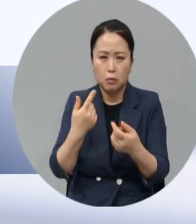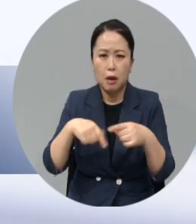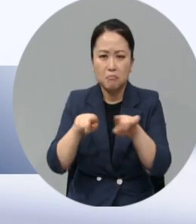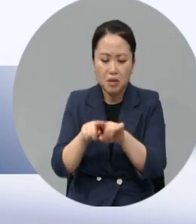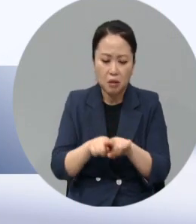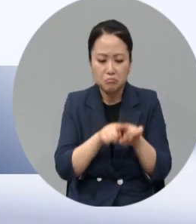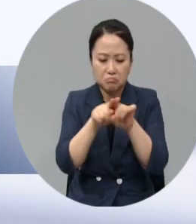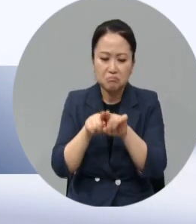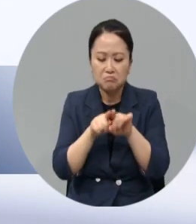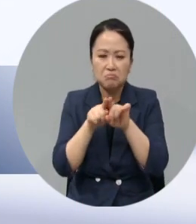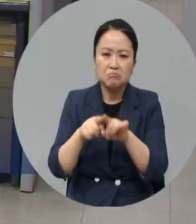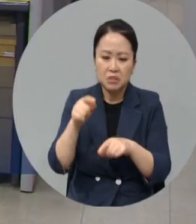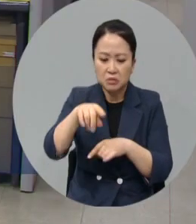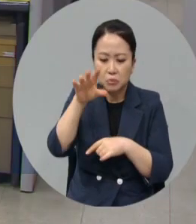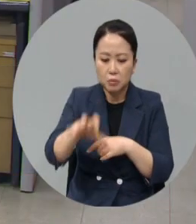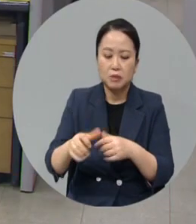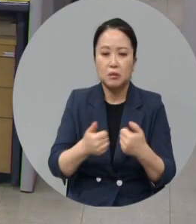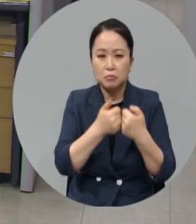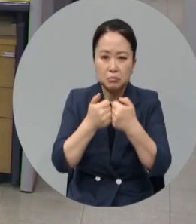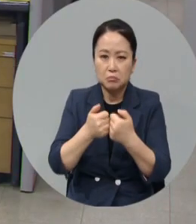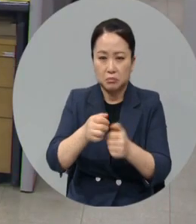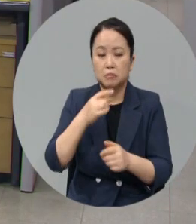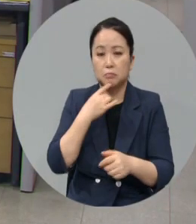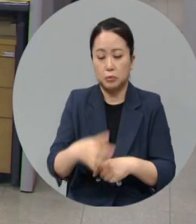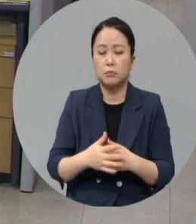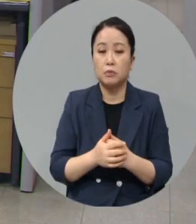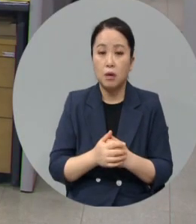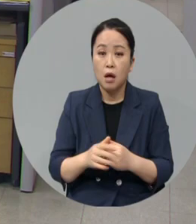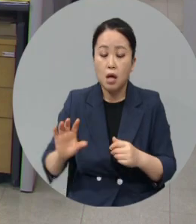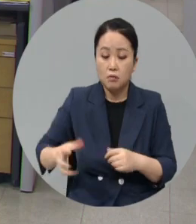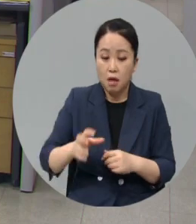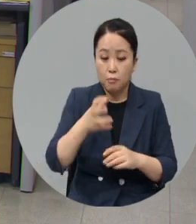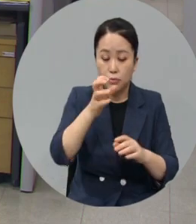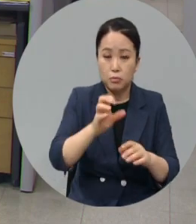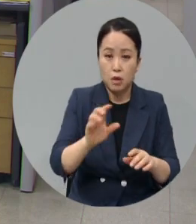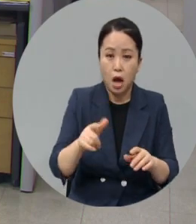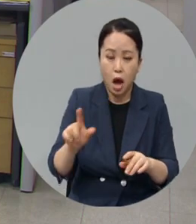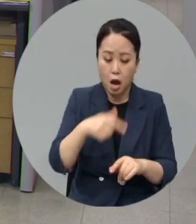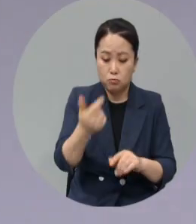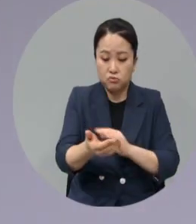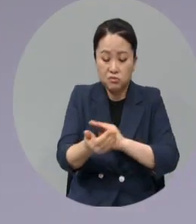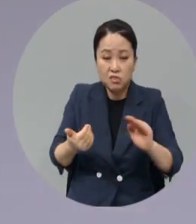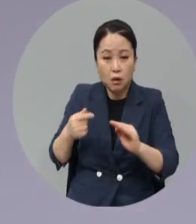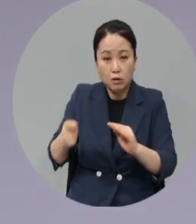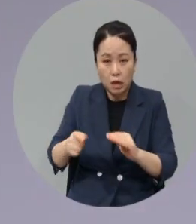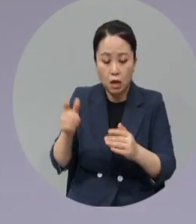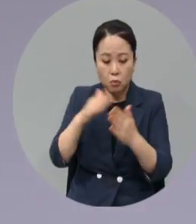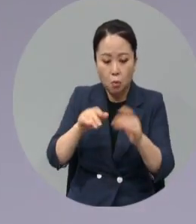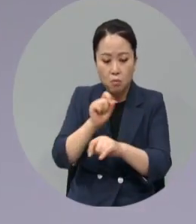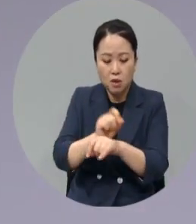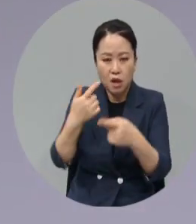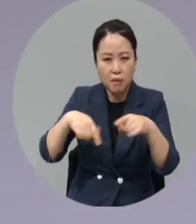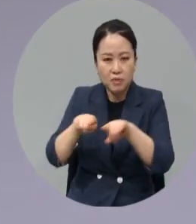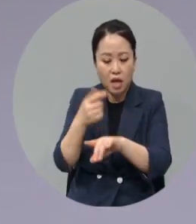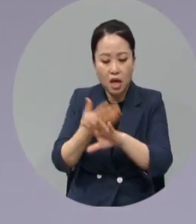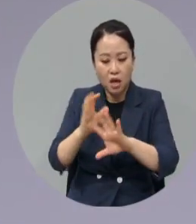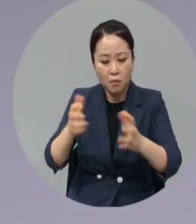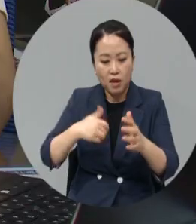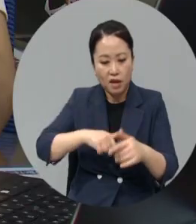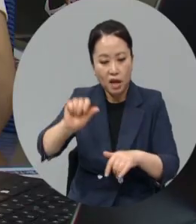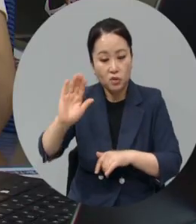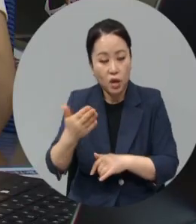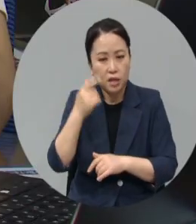주로 한 것밖에 없고요. 태풍 상륙 전날 공무원들을 데리고 이 출장을 꼭 가야 했는지 비판의 목소리가